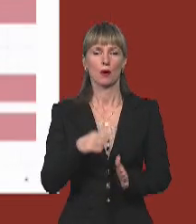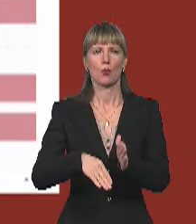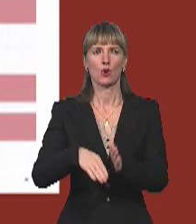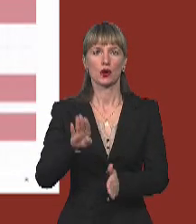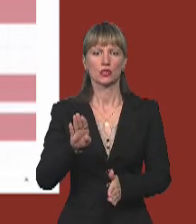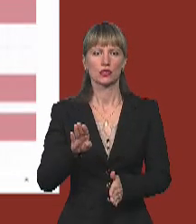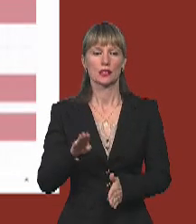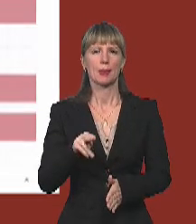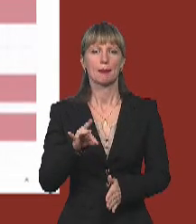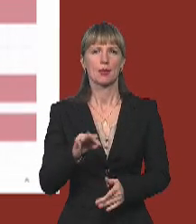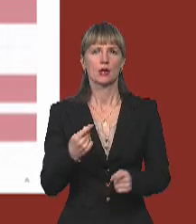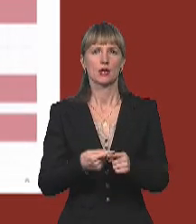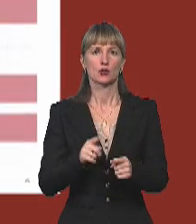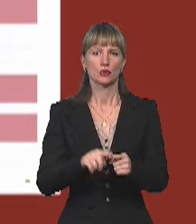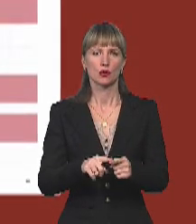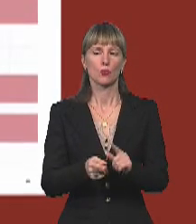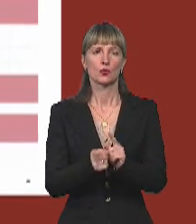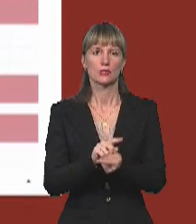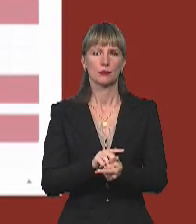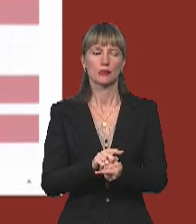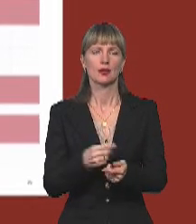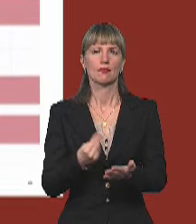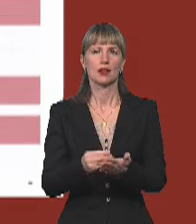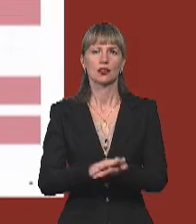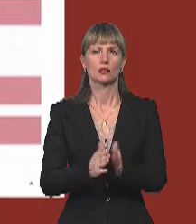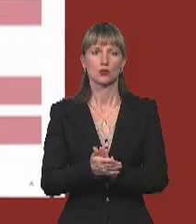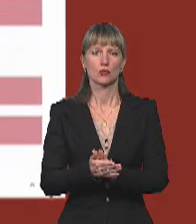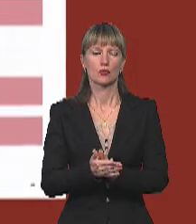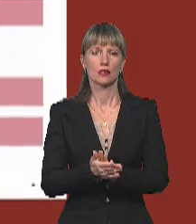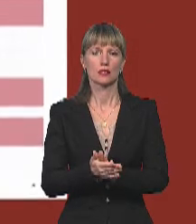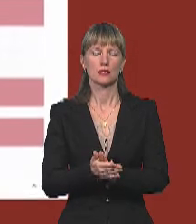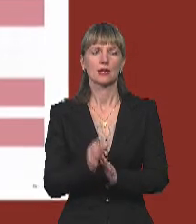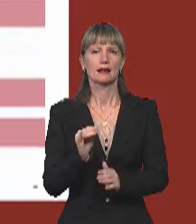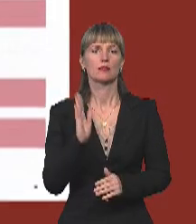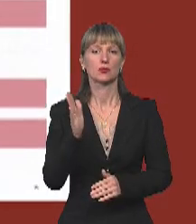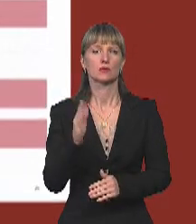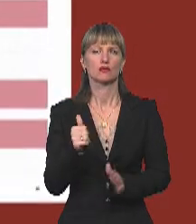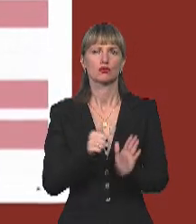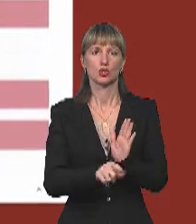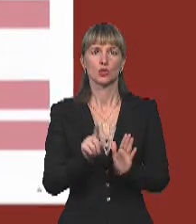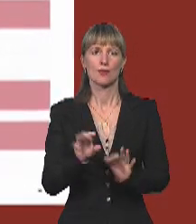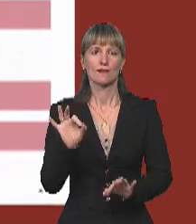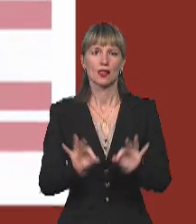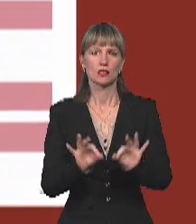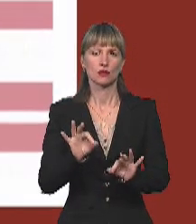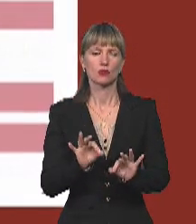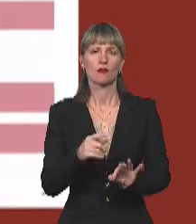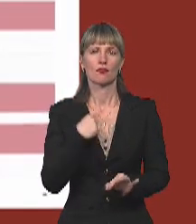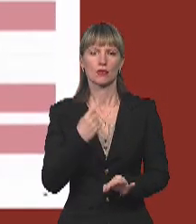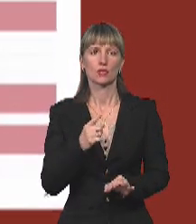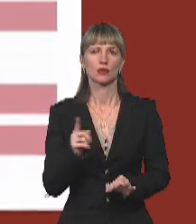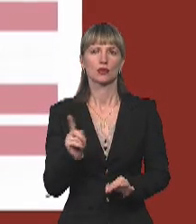покращення. При цьому, оцінюючи зміни в фінансовій ситуації у близькій перспективі, 61% зазначили